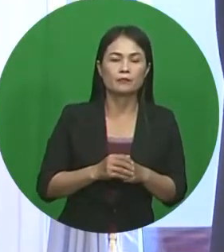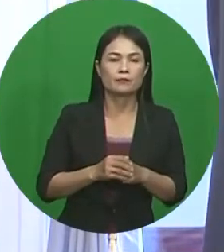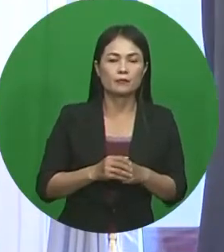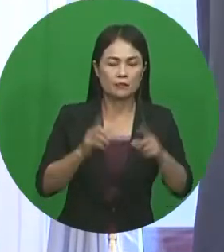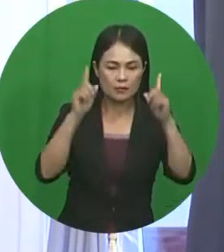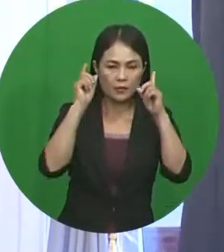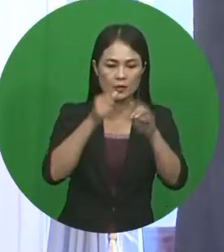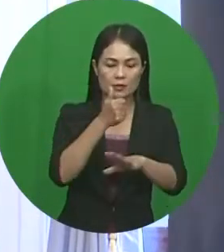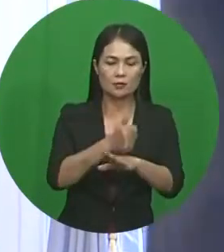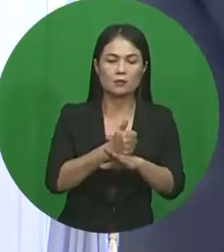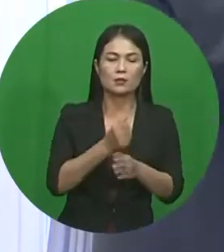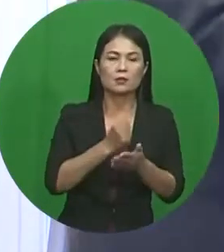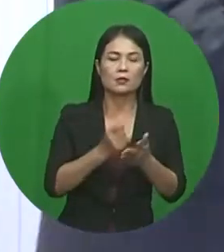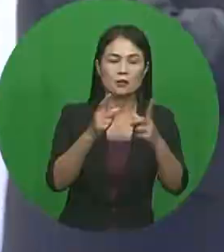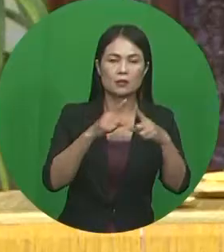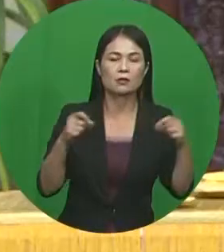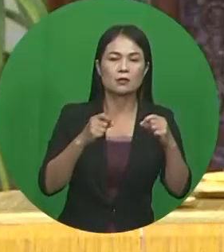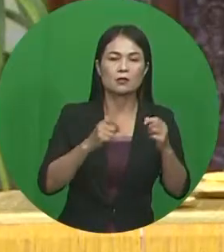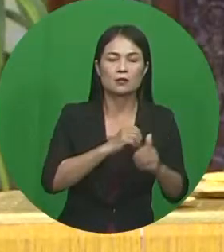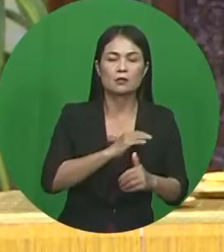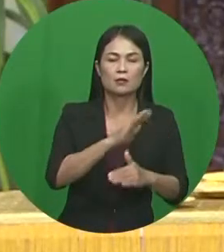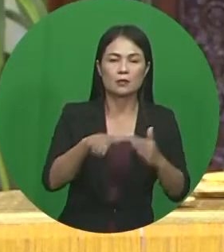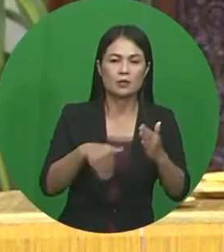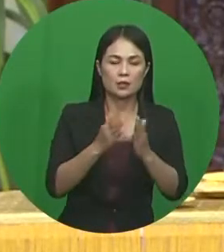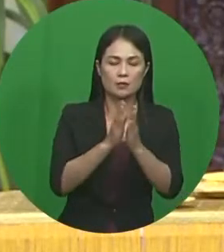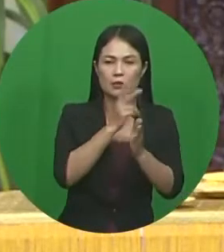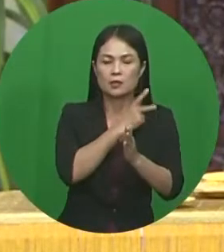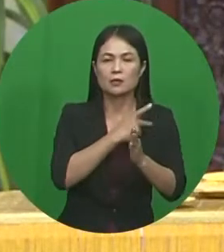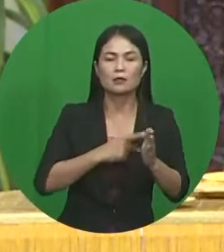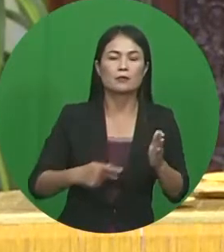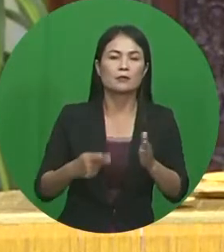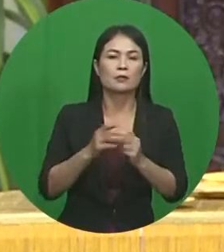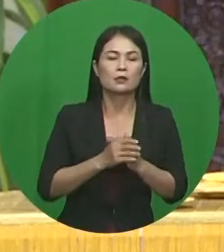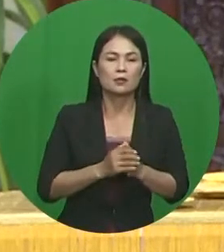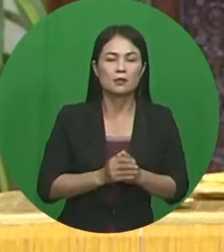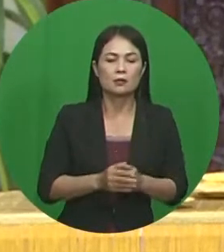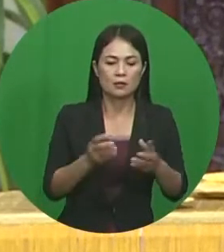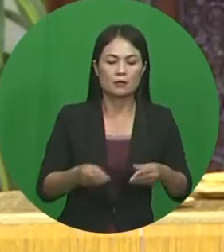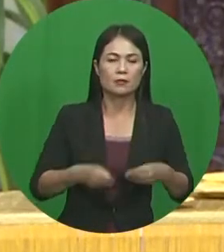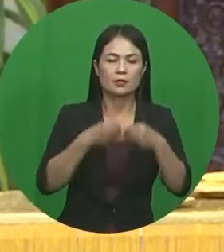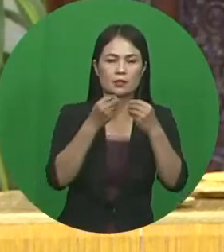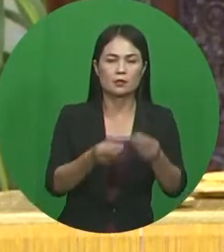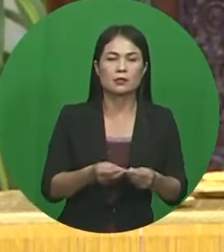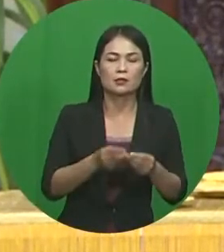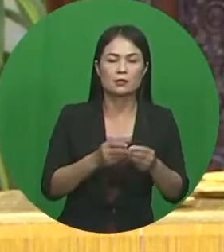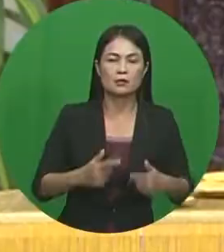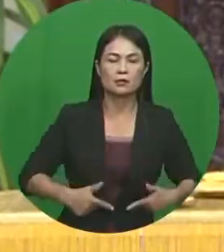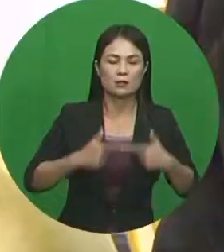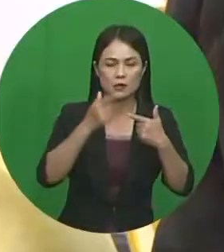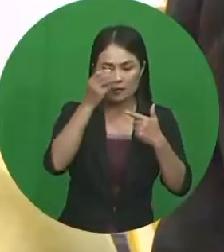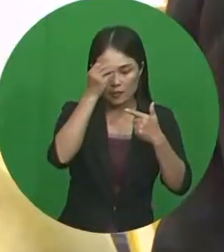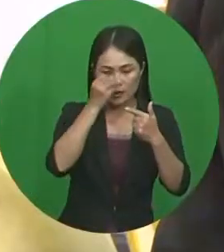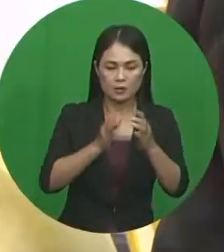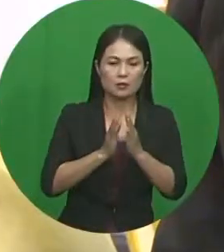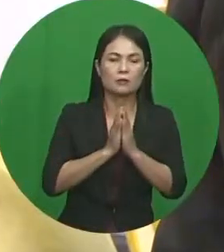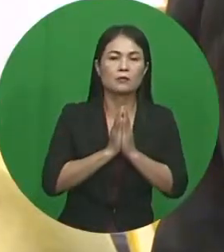អាដាមអាកិរិទ្ធទូតជប៉ុនបានថ្លែងអំណរព្រះរាជគុណដ៏ជ្រាលជ្រៅថ្វាយព្រះករុណាជាអម្ចាស់ជីវិតត្បូងជាទី